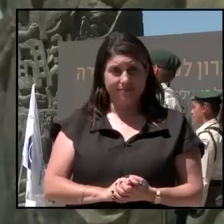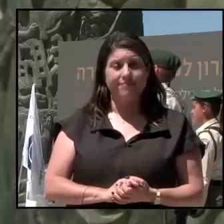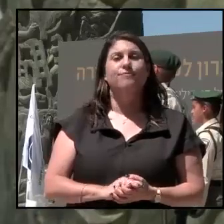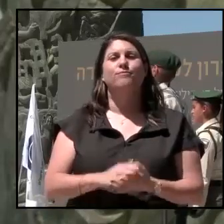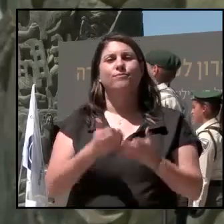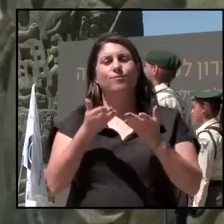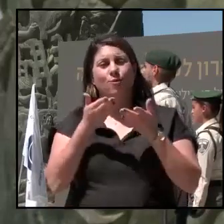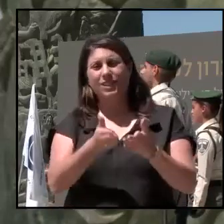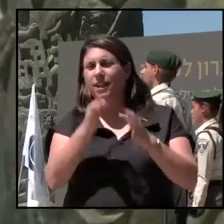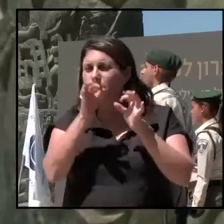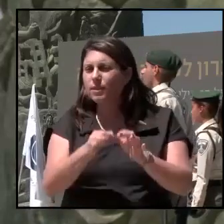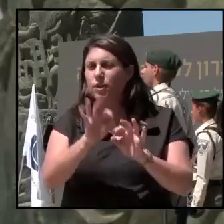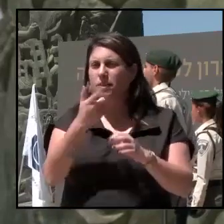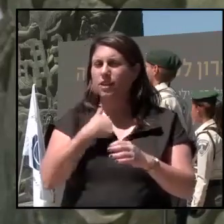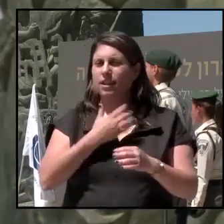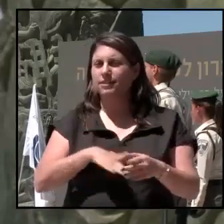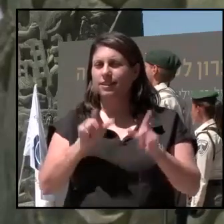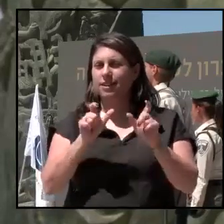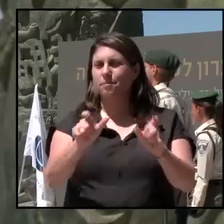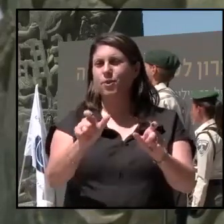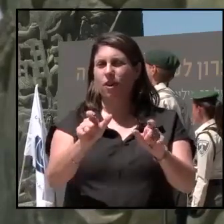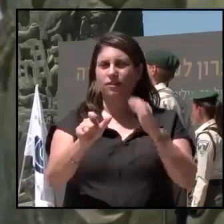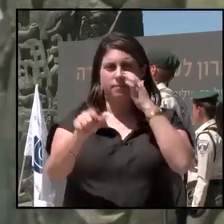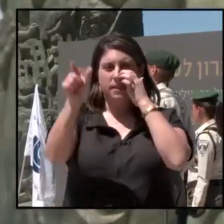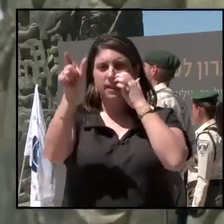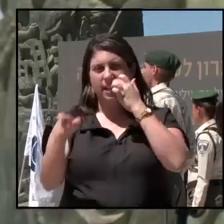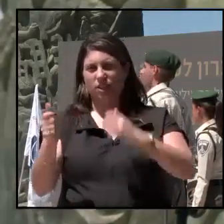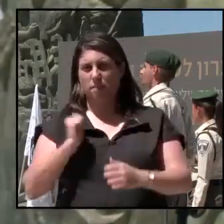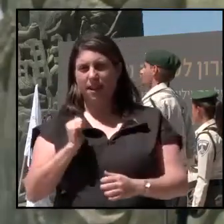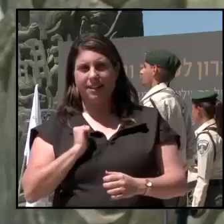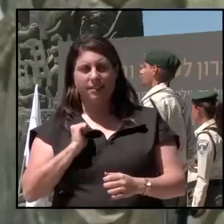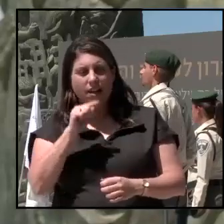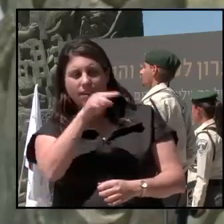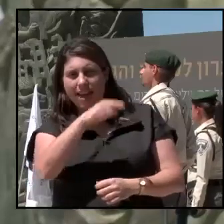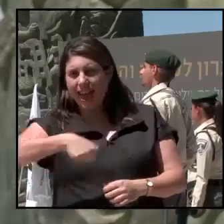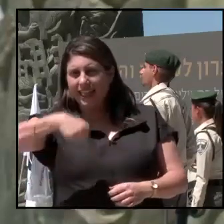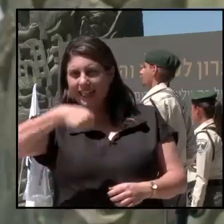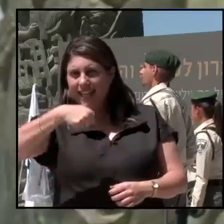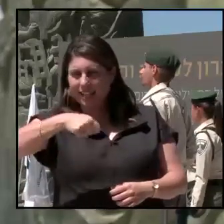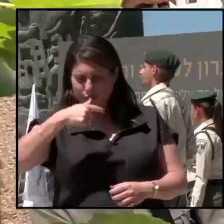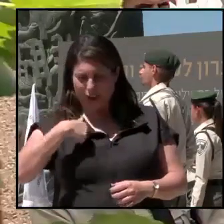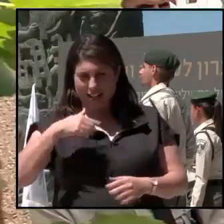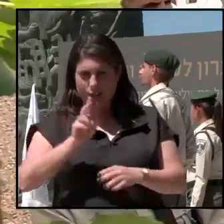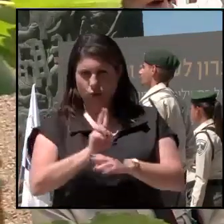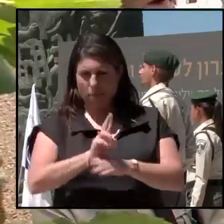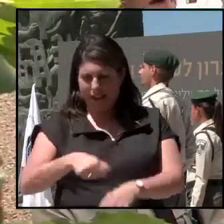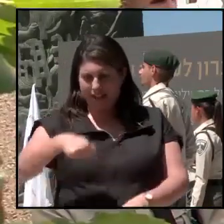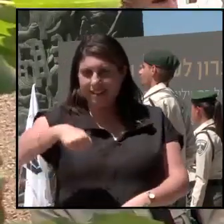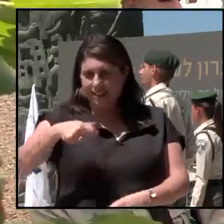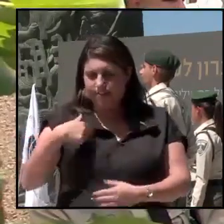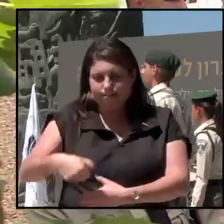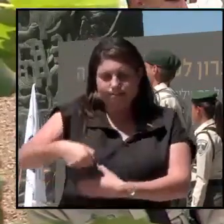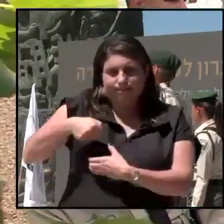וזה בדיוק מה שרציתי למנוע. איש המיליציה מצביע על תיק של הנספח שאני אוחז. ידי אוחזת את